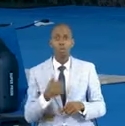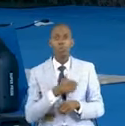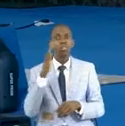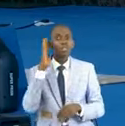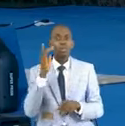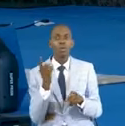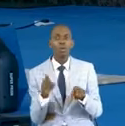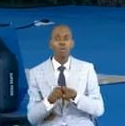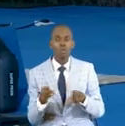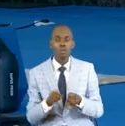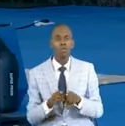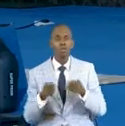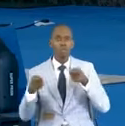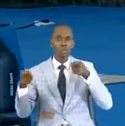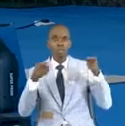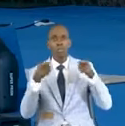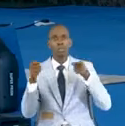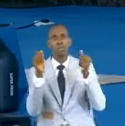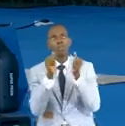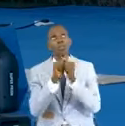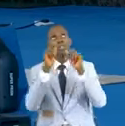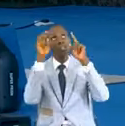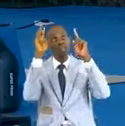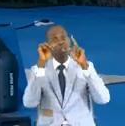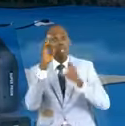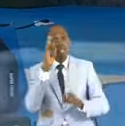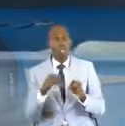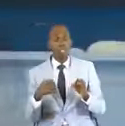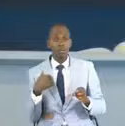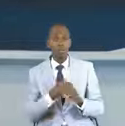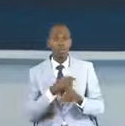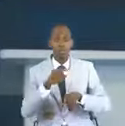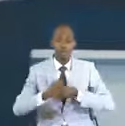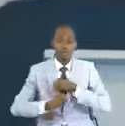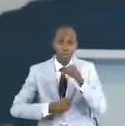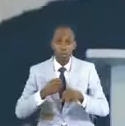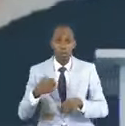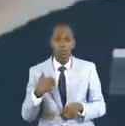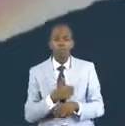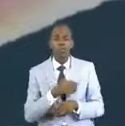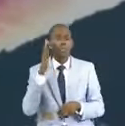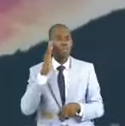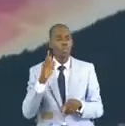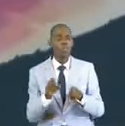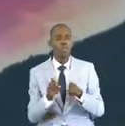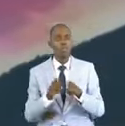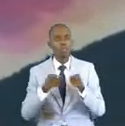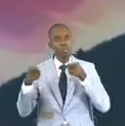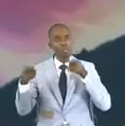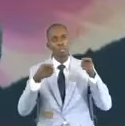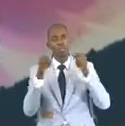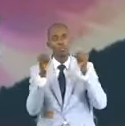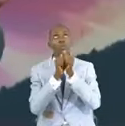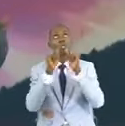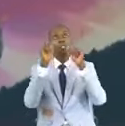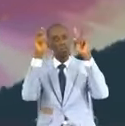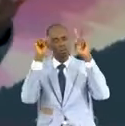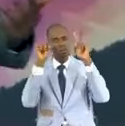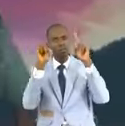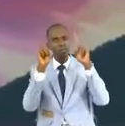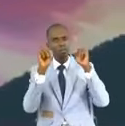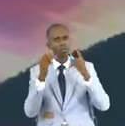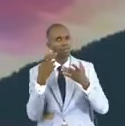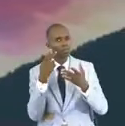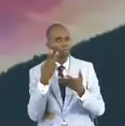eze. Ọ bụrụ na anyị soro ya hụjuo anya, anyị ga-esokwa ya bụrụ eze. Ọ ka na-ekwukwa